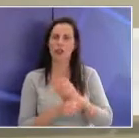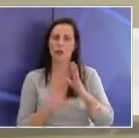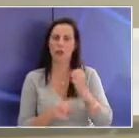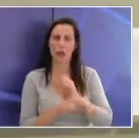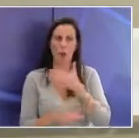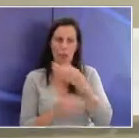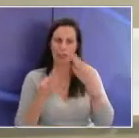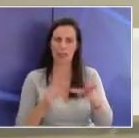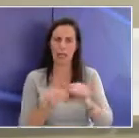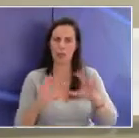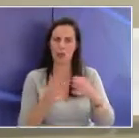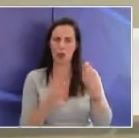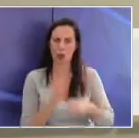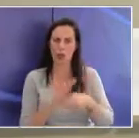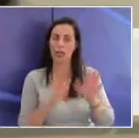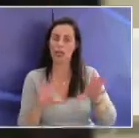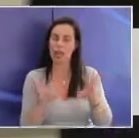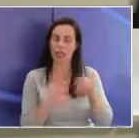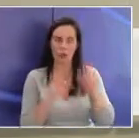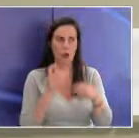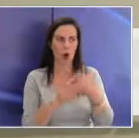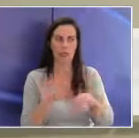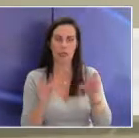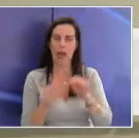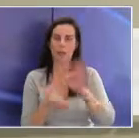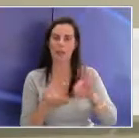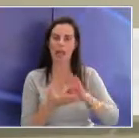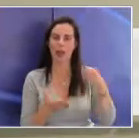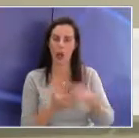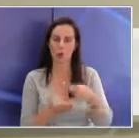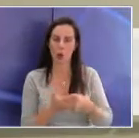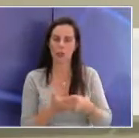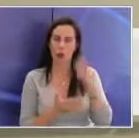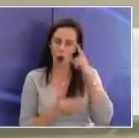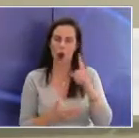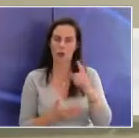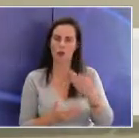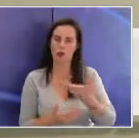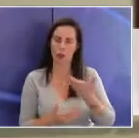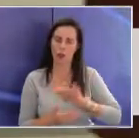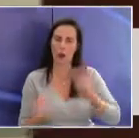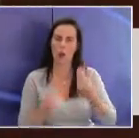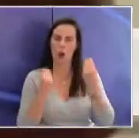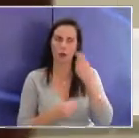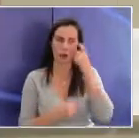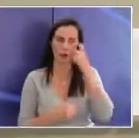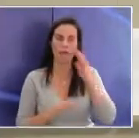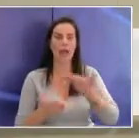מאוד רצינית יחד עם קבוצות רכישה, יחד עם רוכשים, יחד עם משרד האוצר. אני חושבת שיצא לנו משהו טוב. אוקיי, ואיך